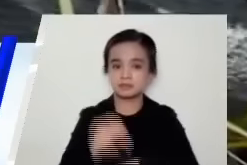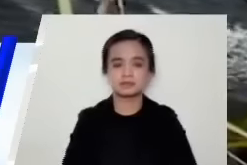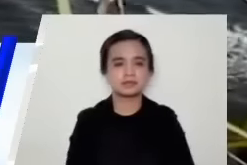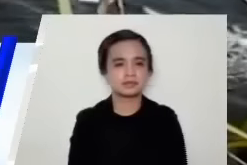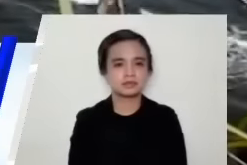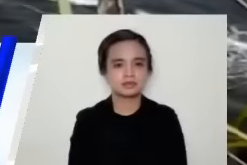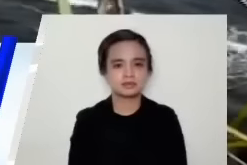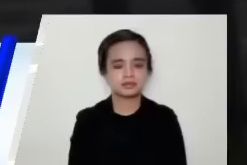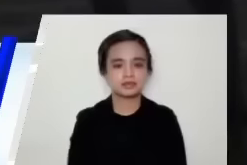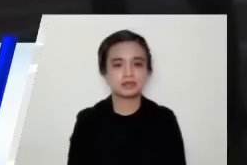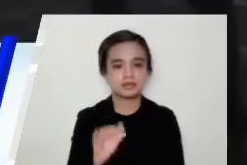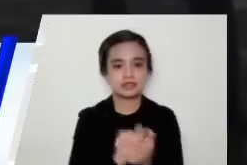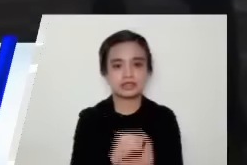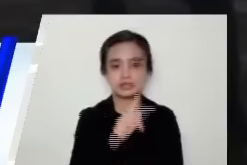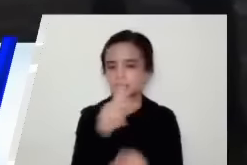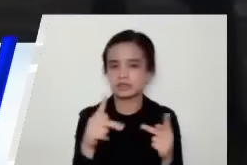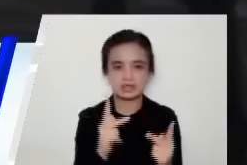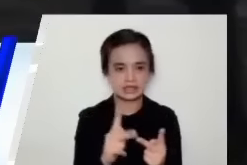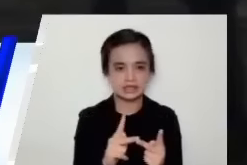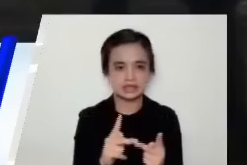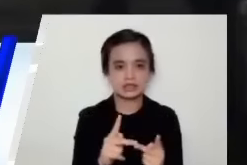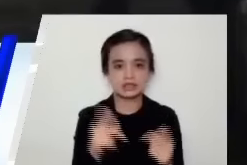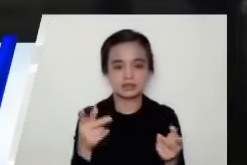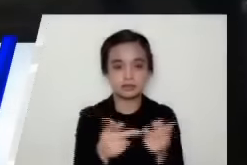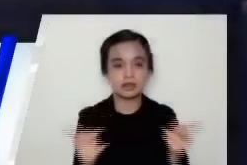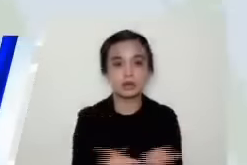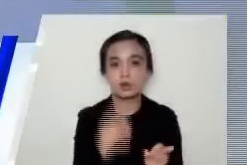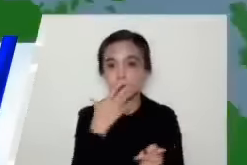Perfect din ang lugar sa mga mahiling mag-camping.